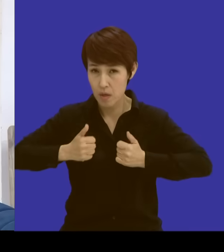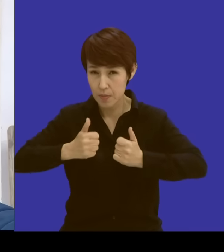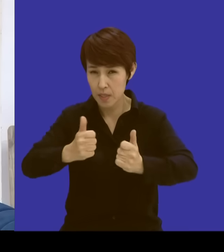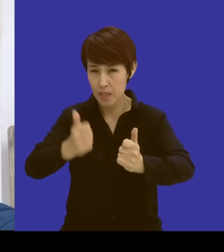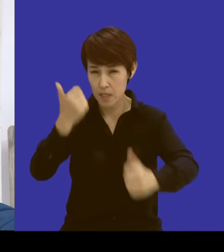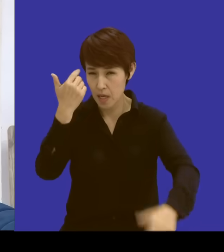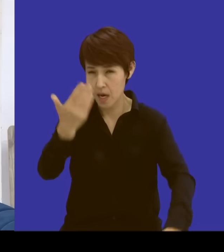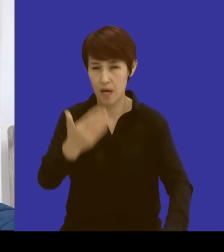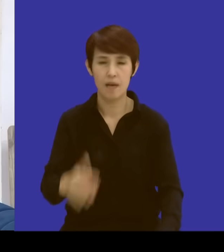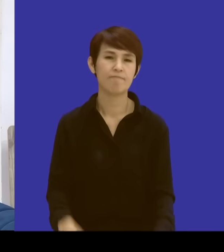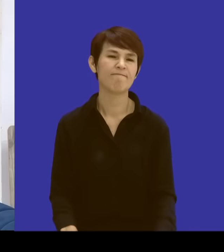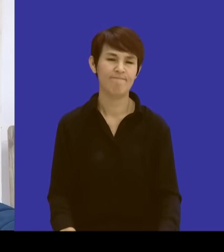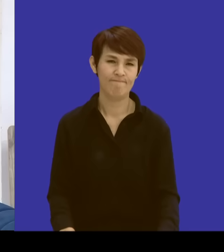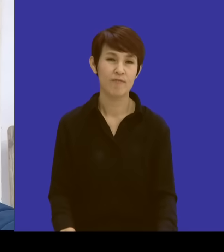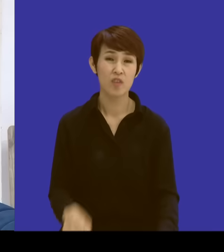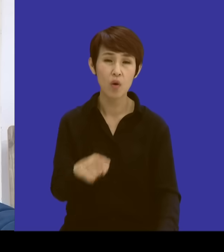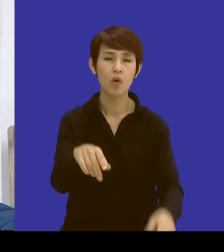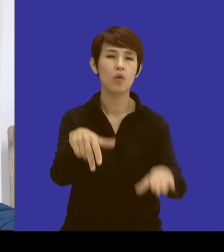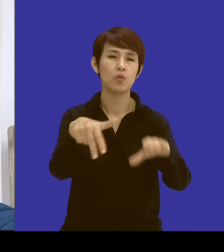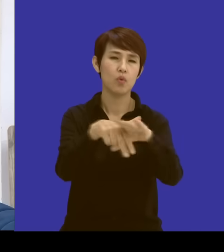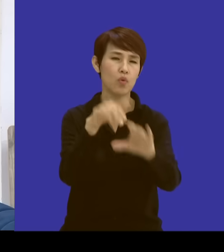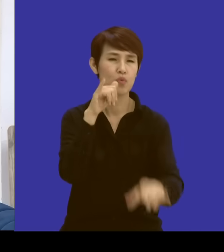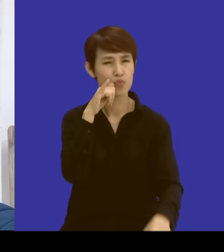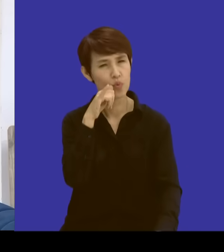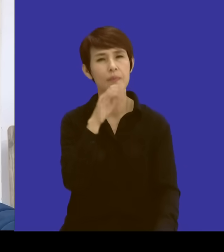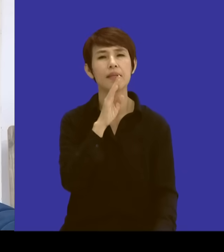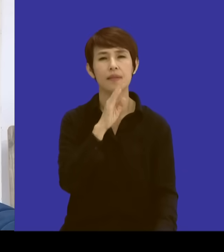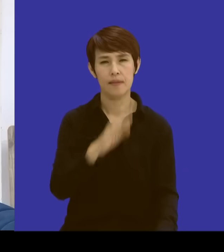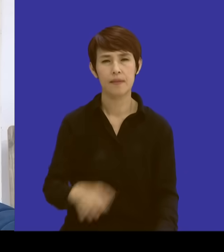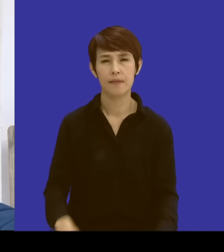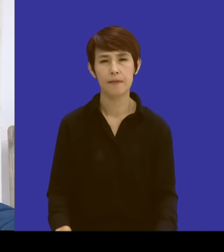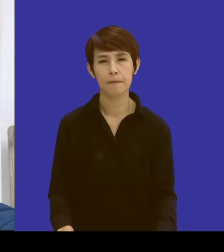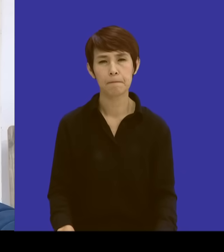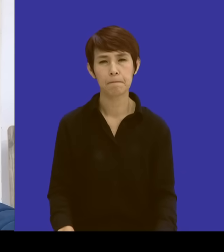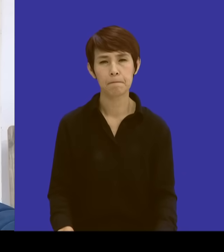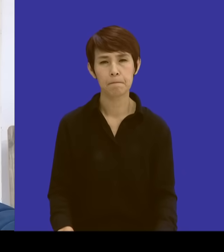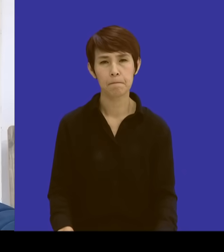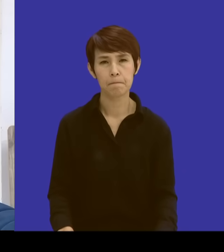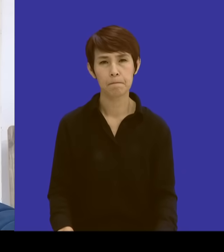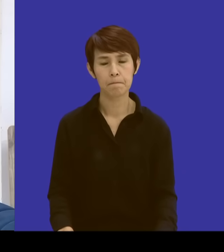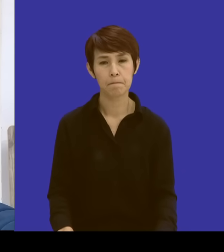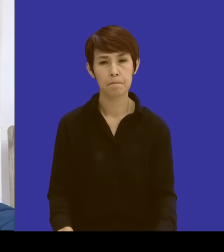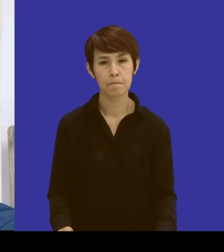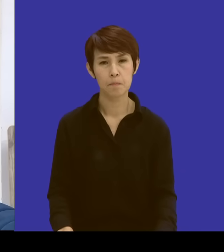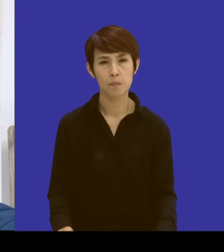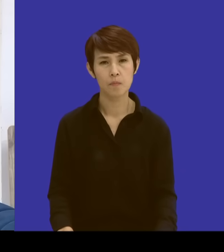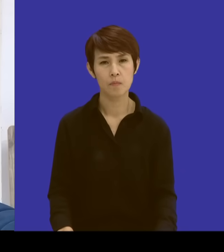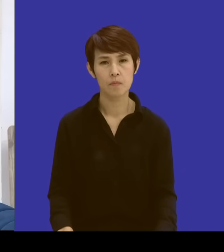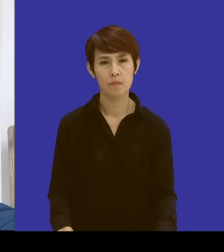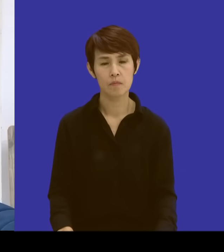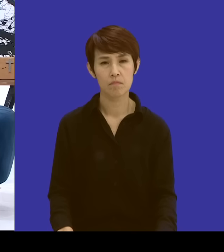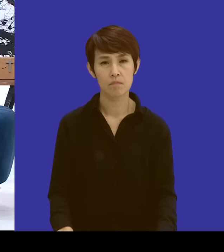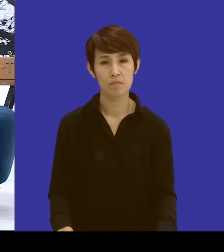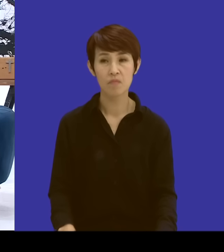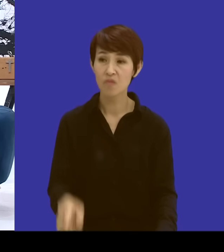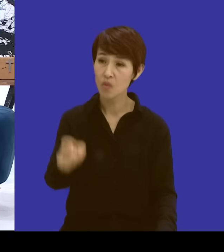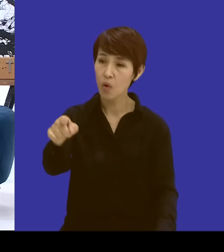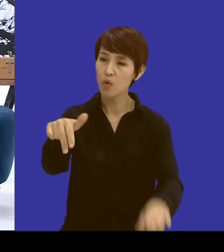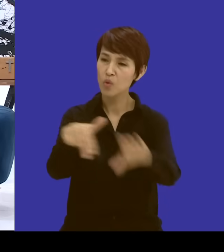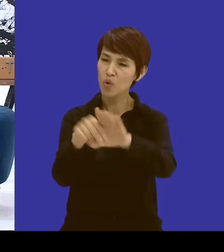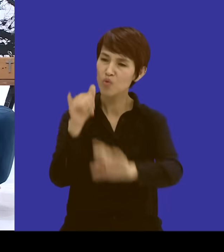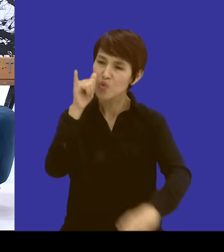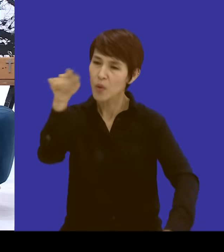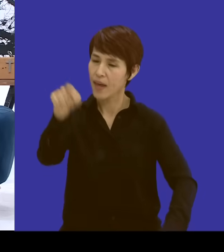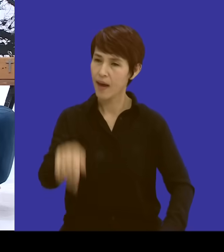행위 이런 것들은 사실 종교 중독이다. 이렇게 이름을 붙여보니까 누가 감히 너는 종교